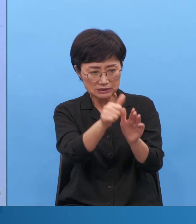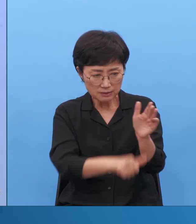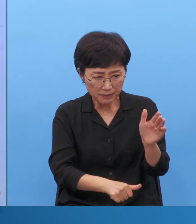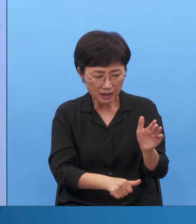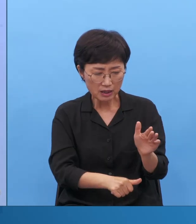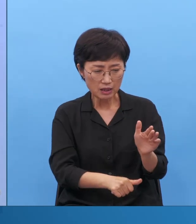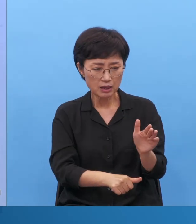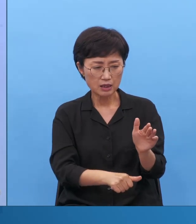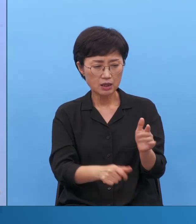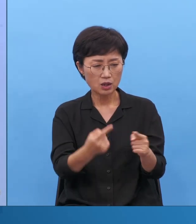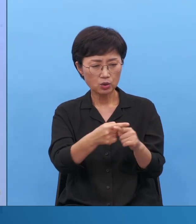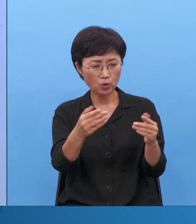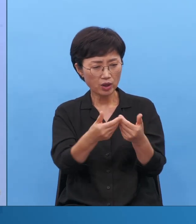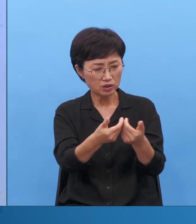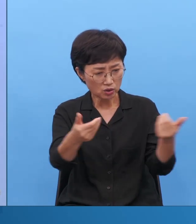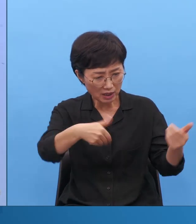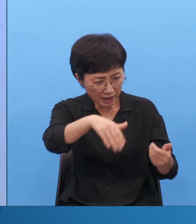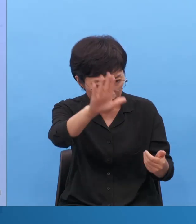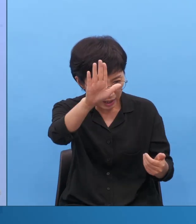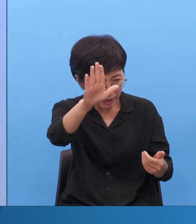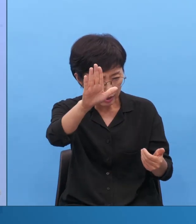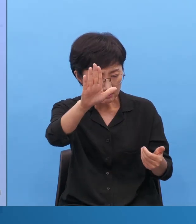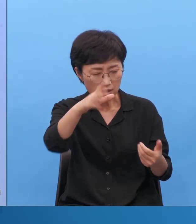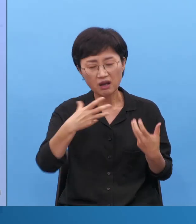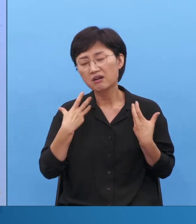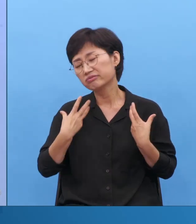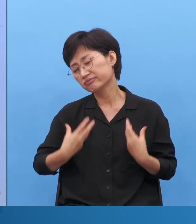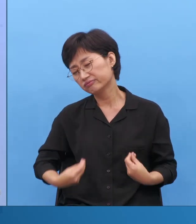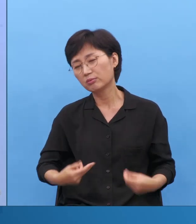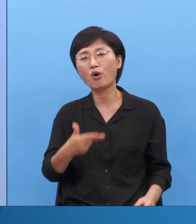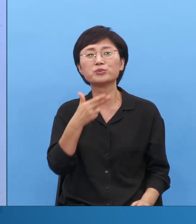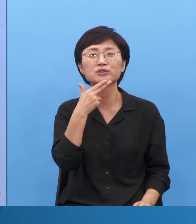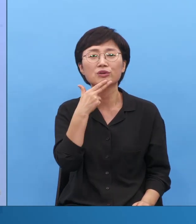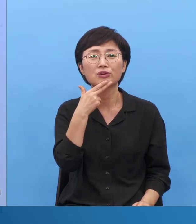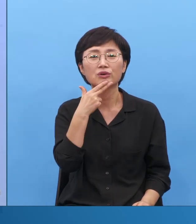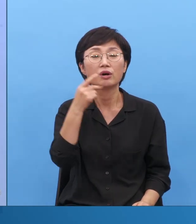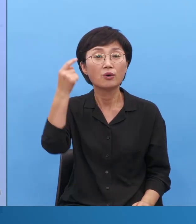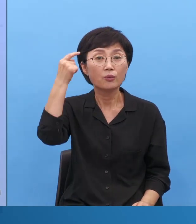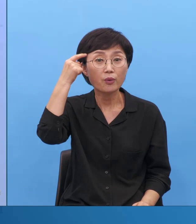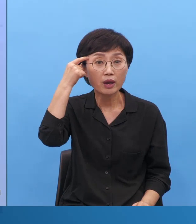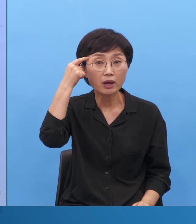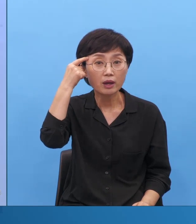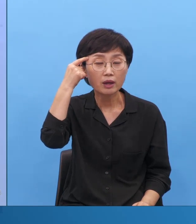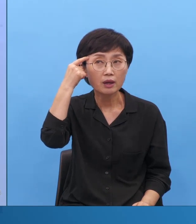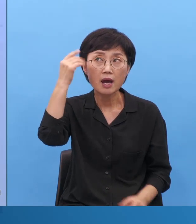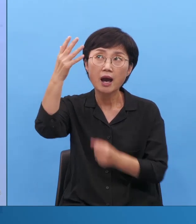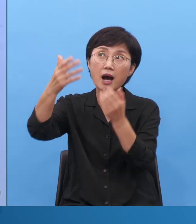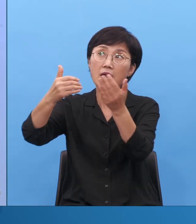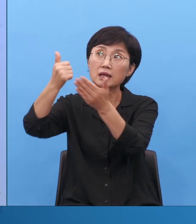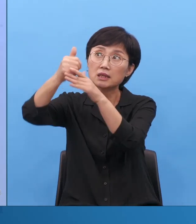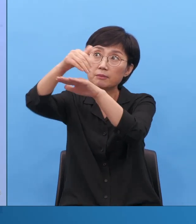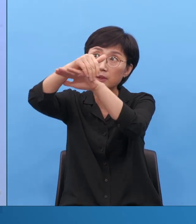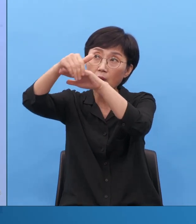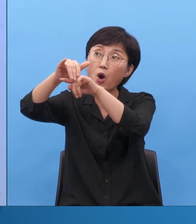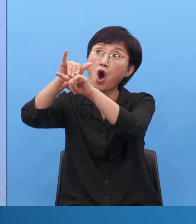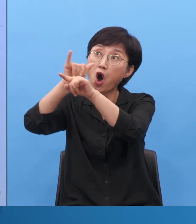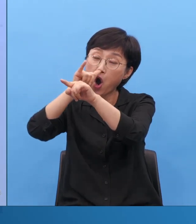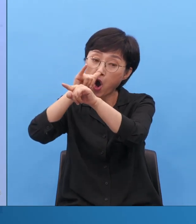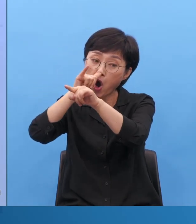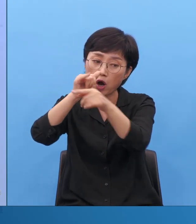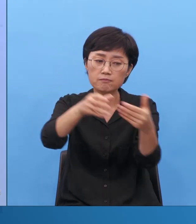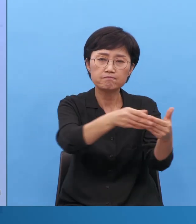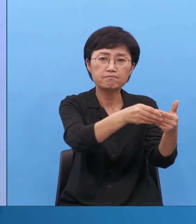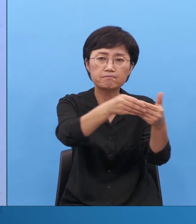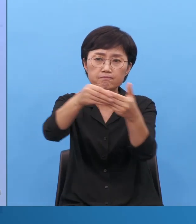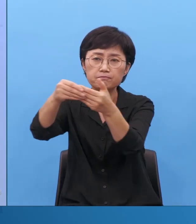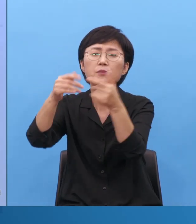않습니다. 하나님께서 어떻게 할지 그건 아무도 몰라요. Remnants who have fallen or may 그렇죠. have failed, I do not judge them. I do not look at them down at all because we do not know